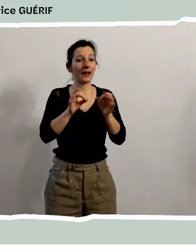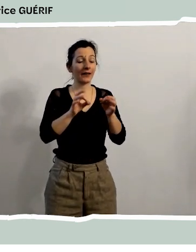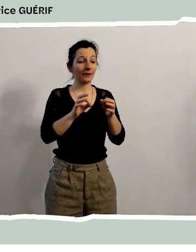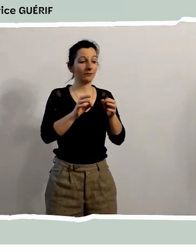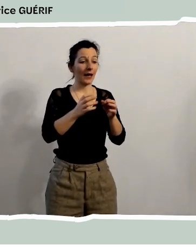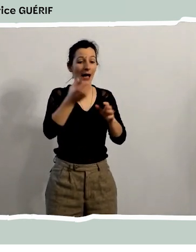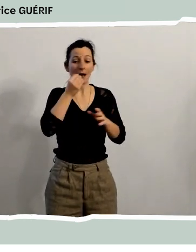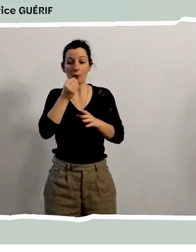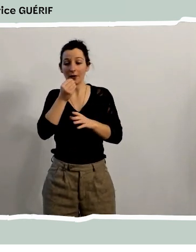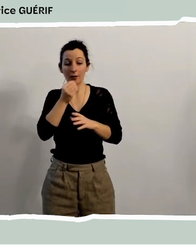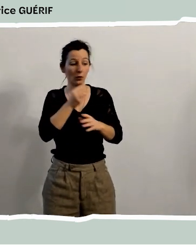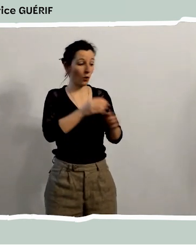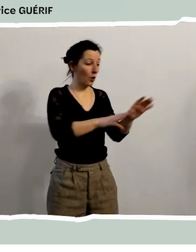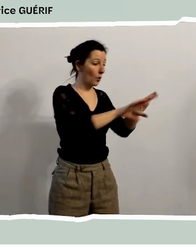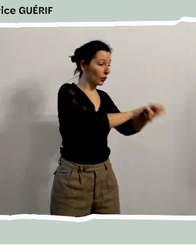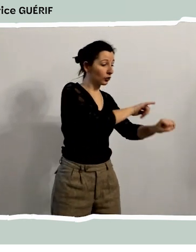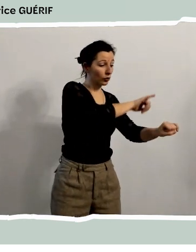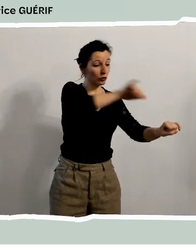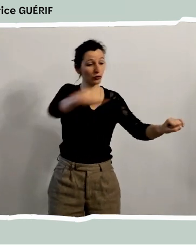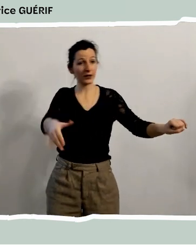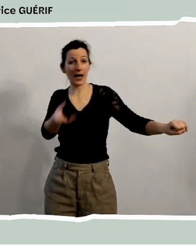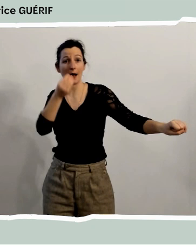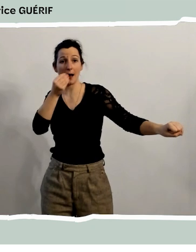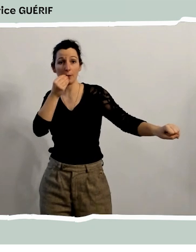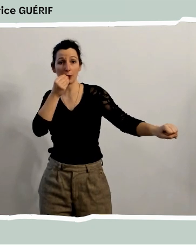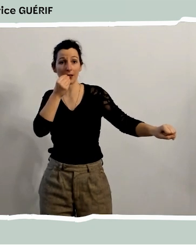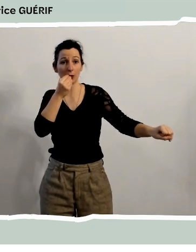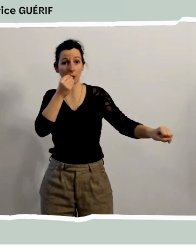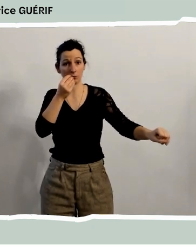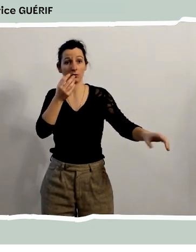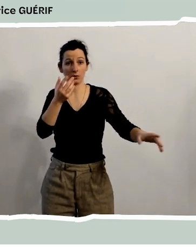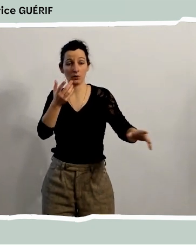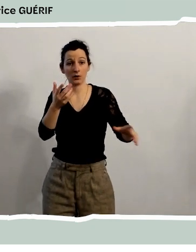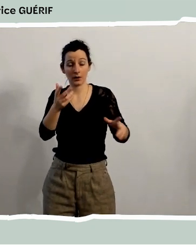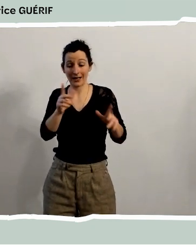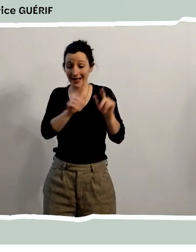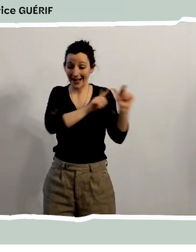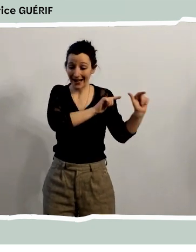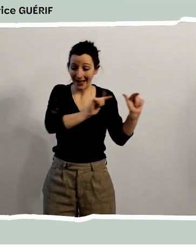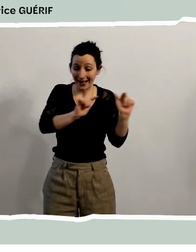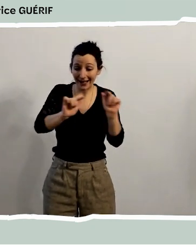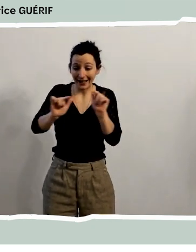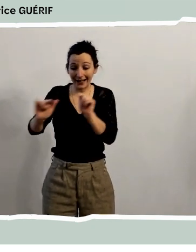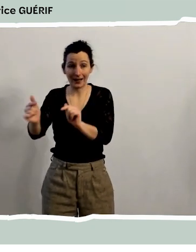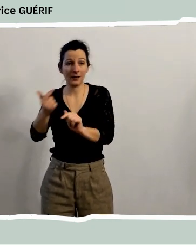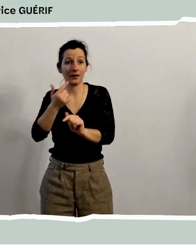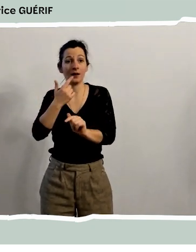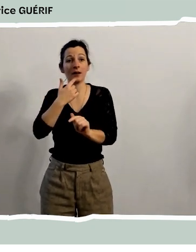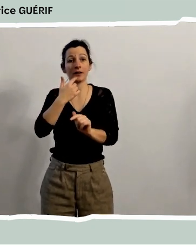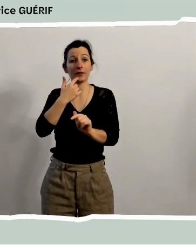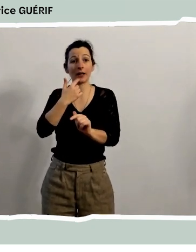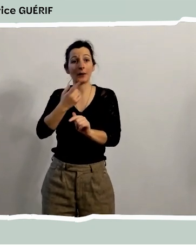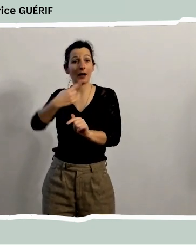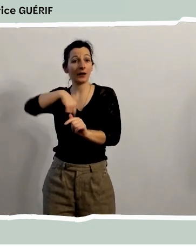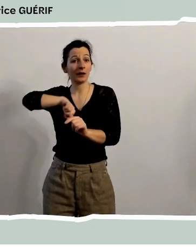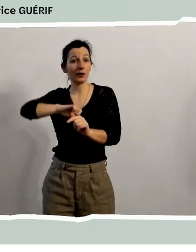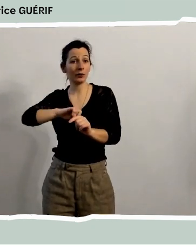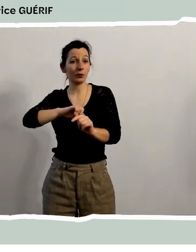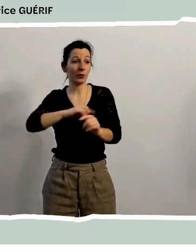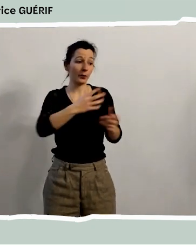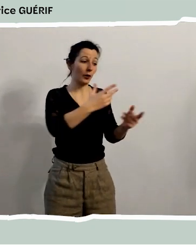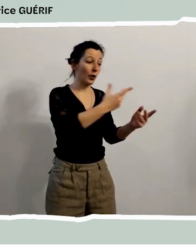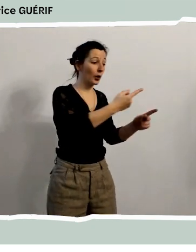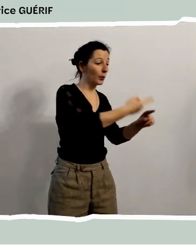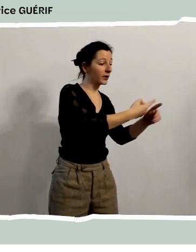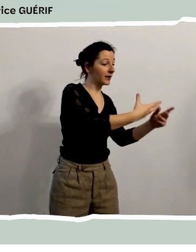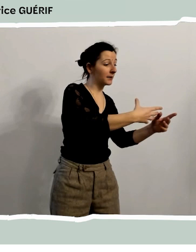alimentaire, hein, et donc nous, l'espèce humaine, on est plutôt au bout de la chaîne alimentaire, donc forcément, nous, par succession,